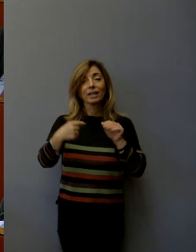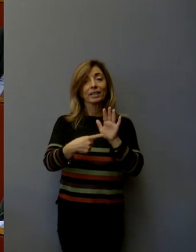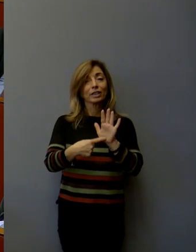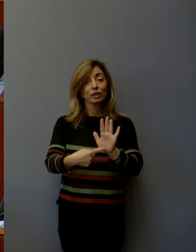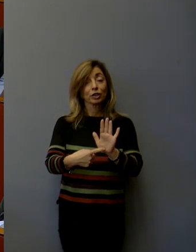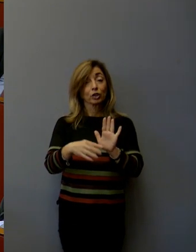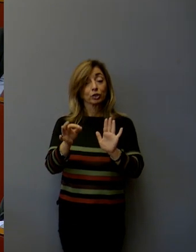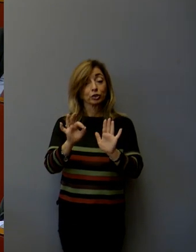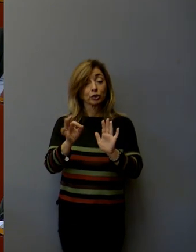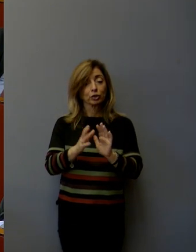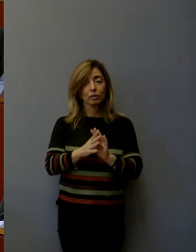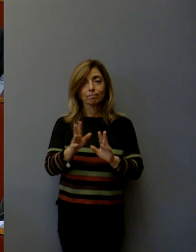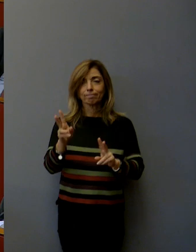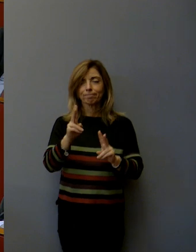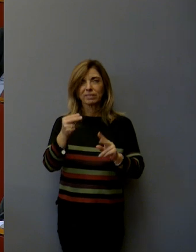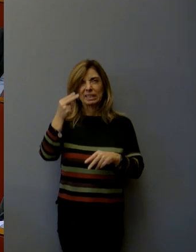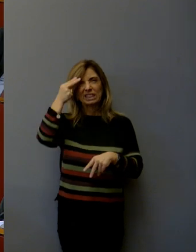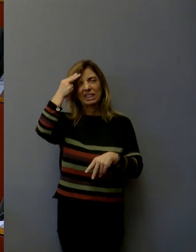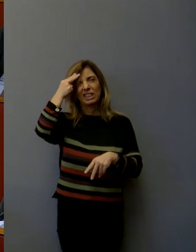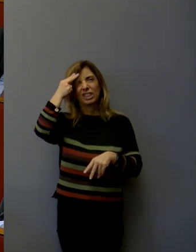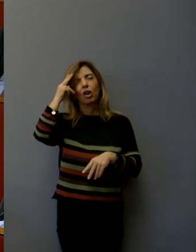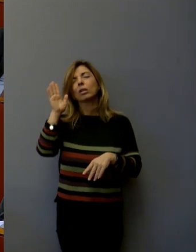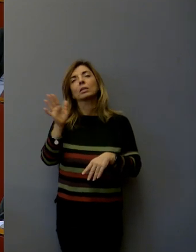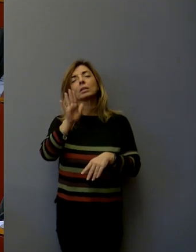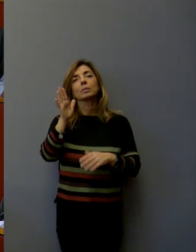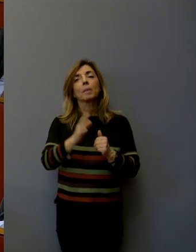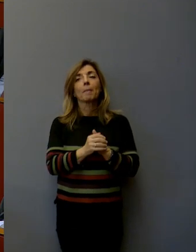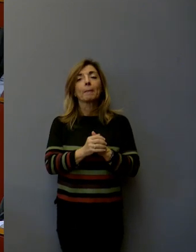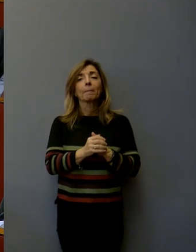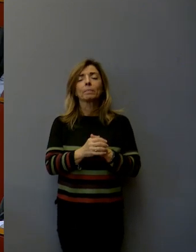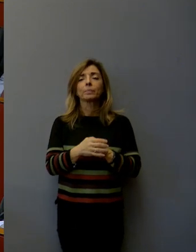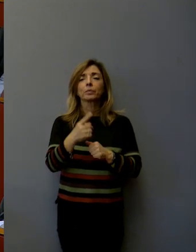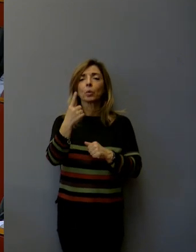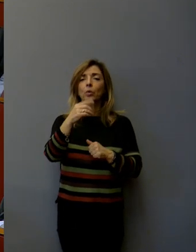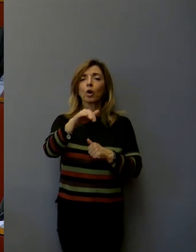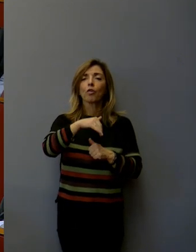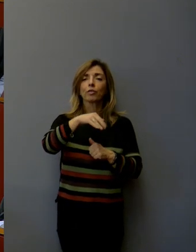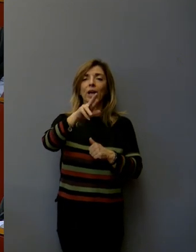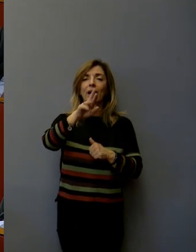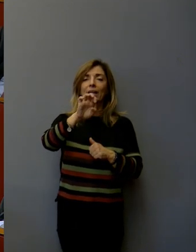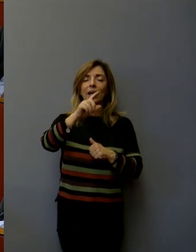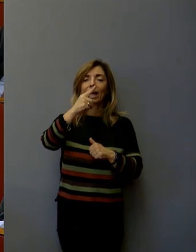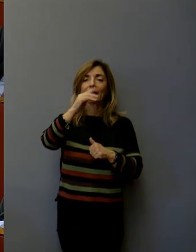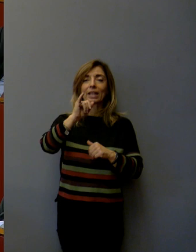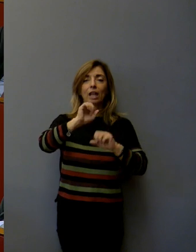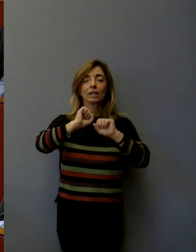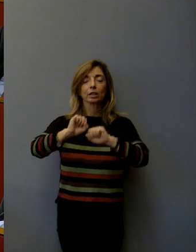sto cercando di andare a memoria dovrebbe essere uno via reti la rimessa degli autobus